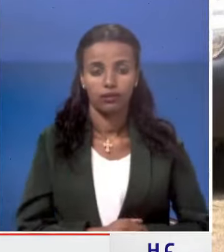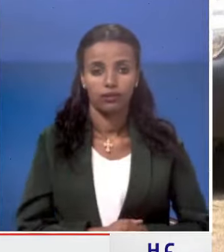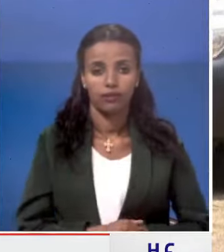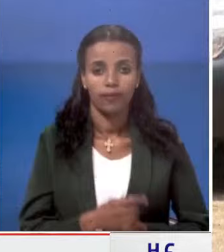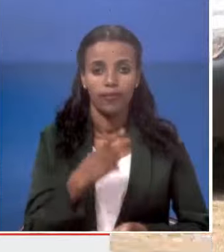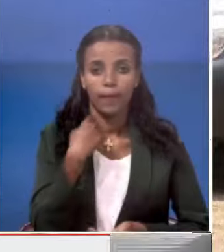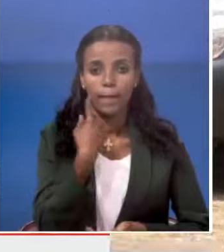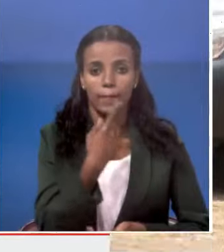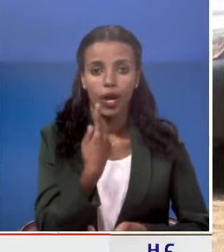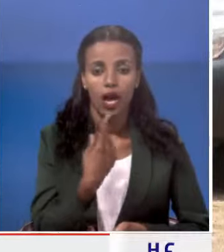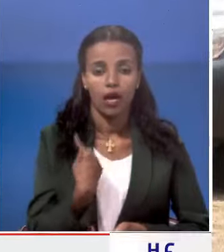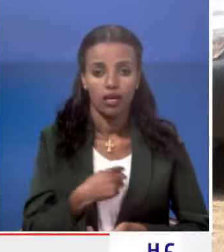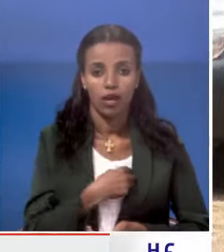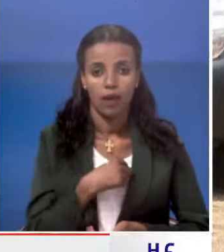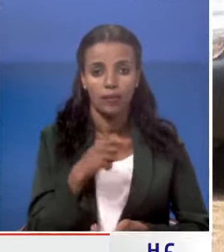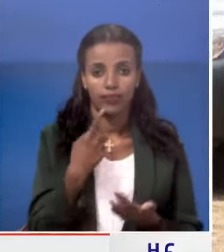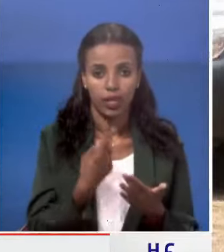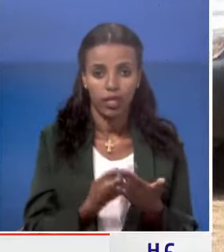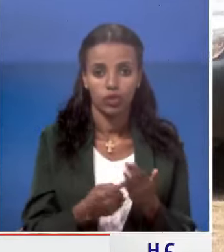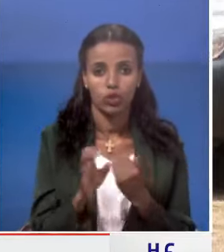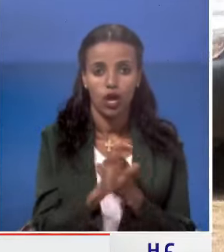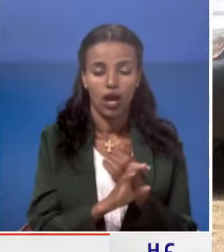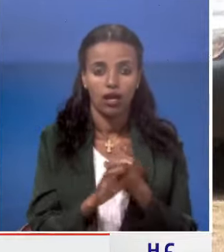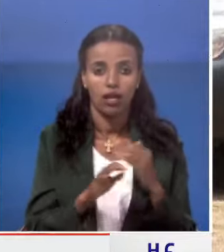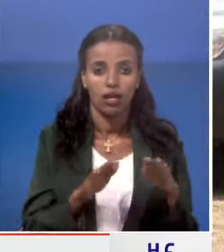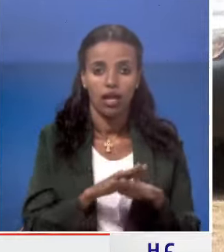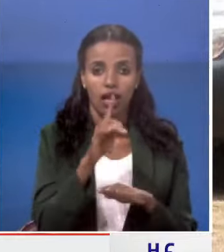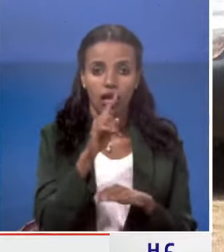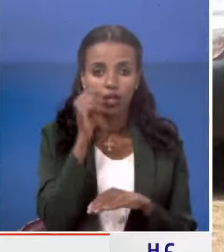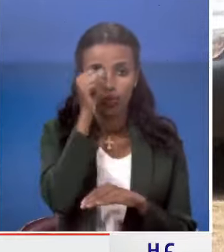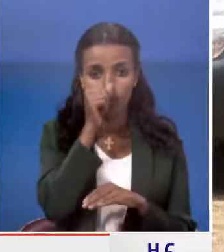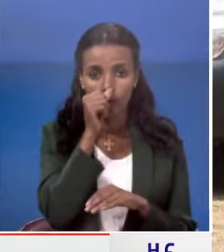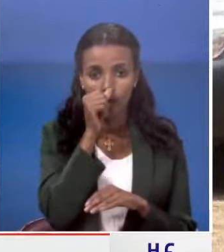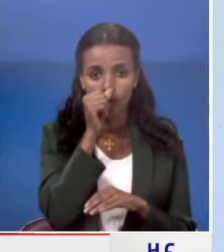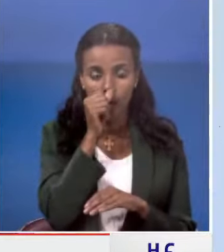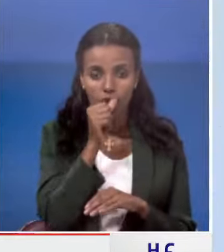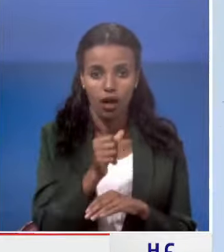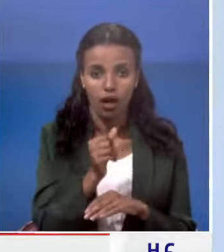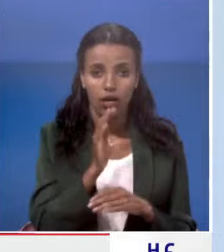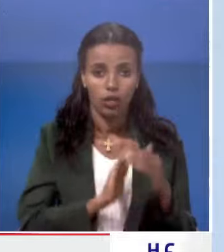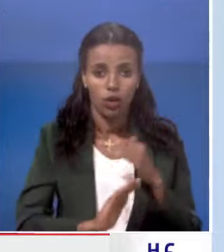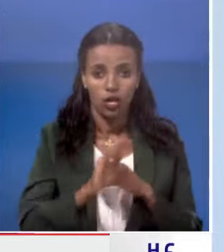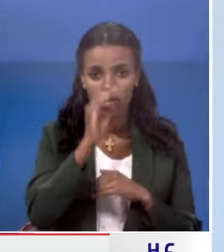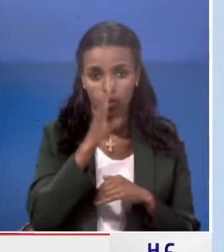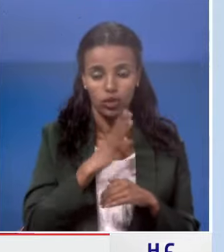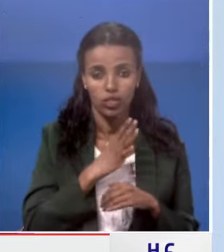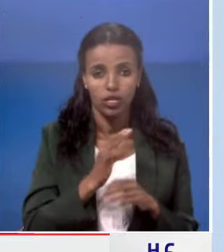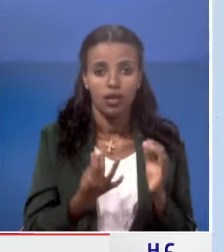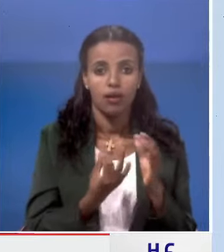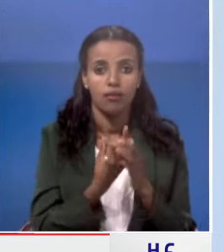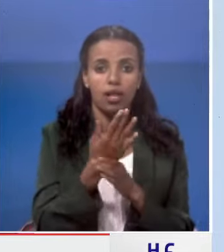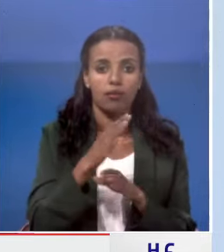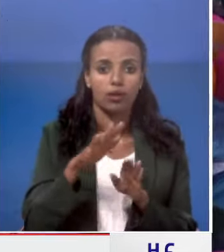ማን እኛ እዚቾ አገር ላይ ከአንዲት ኢትዮጵያ ላይ የተፈጠርነ ሰዎች በልማት ወደኋላ እየቀረን ነው።